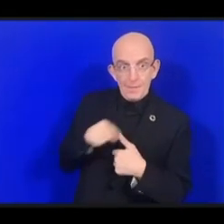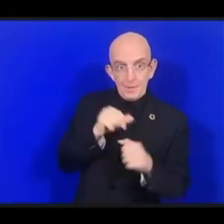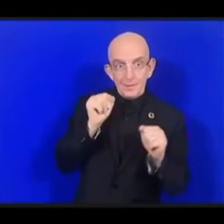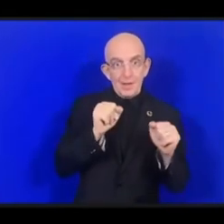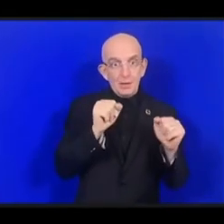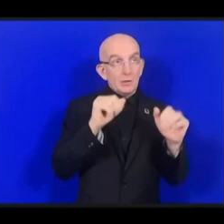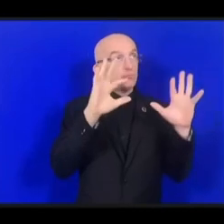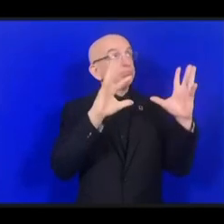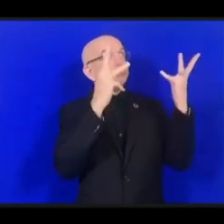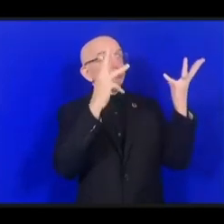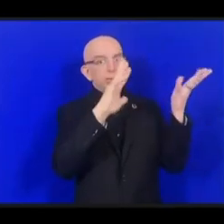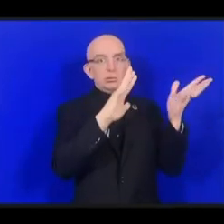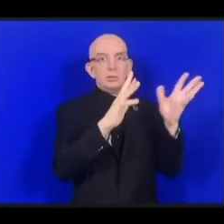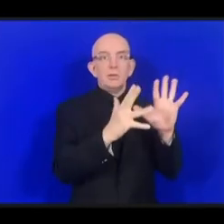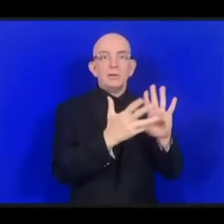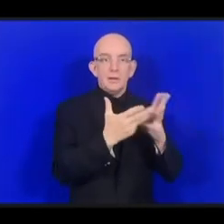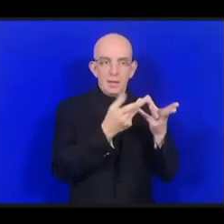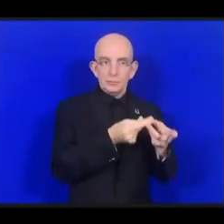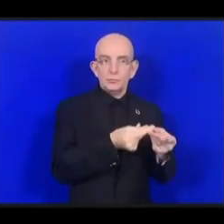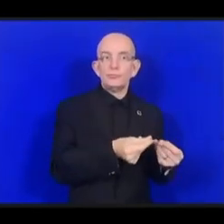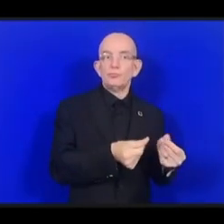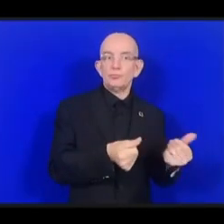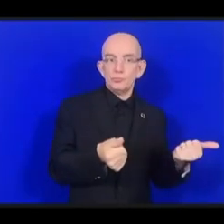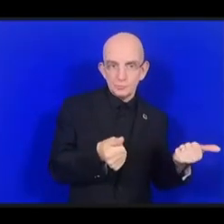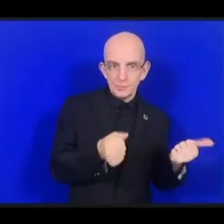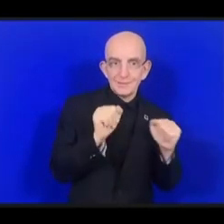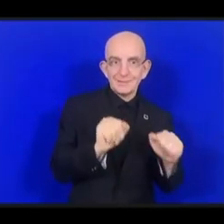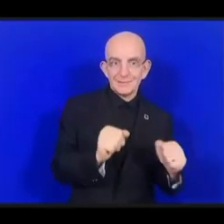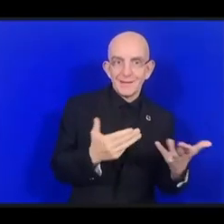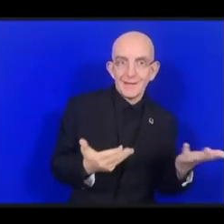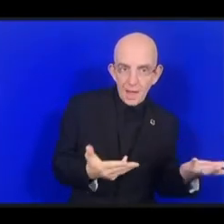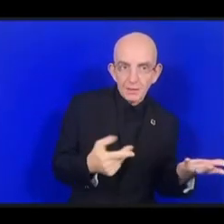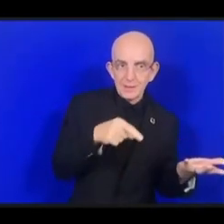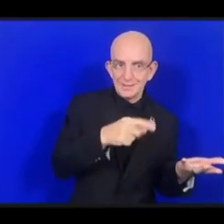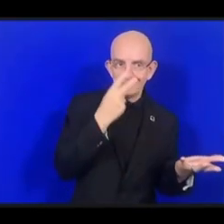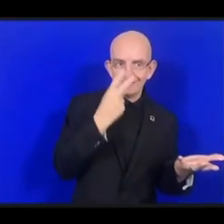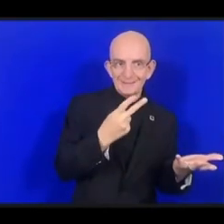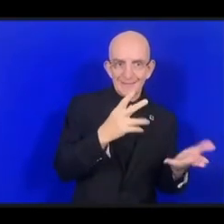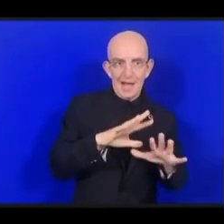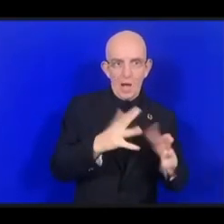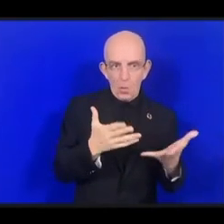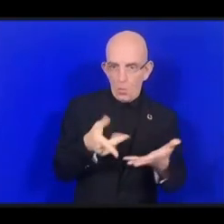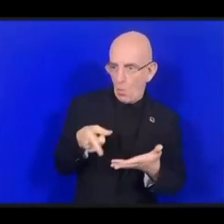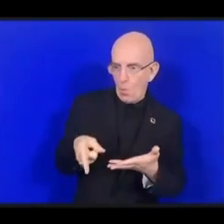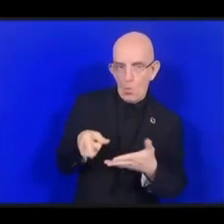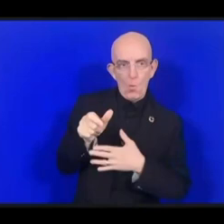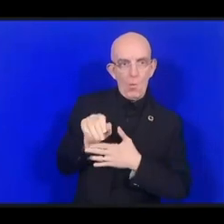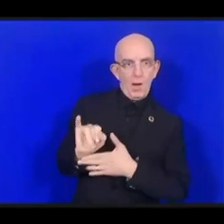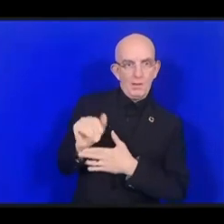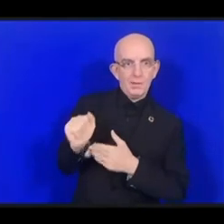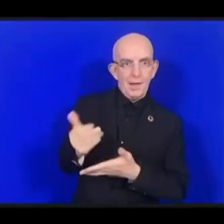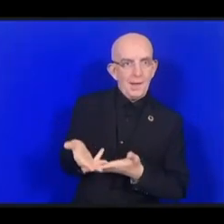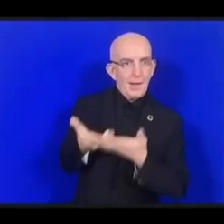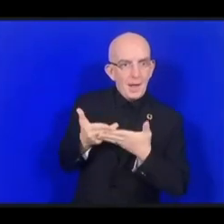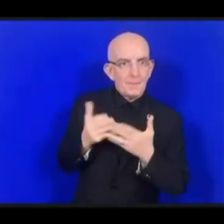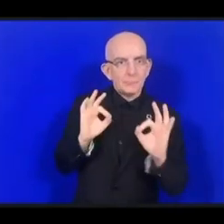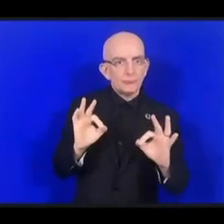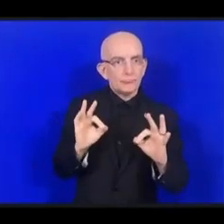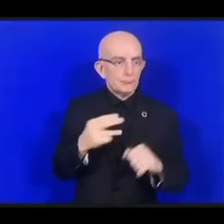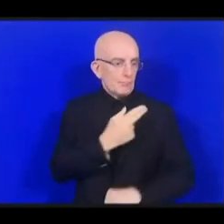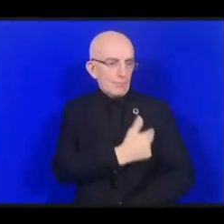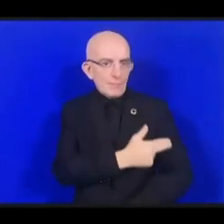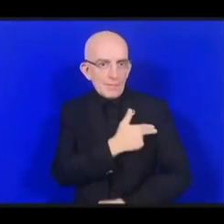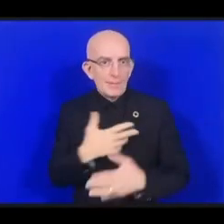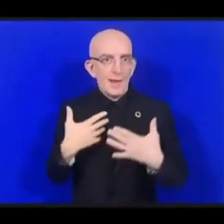自然災害の予測に役立てるそしてパンデミックを予防するまたユニバーサルヘルスケアを